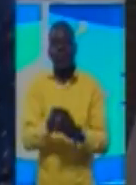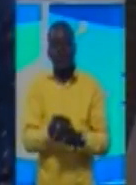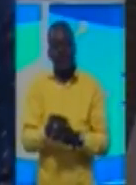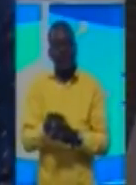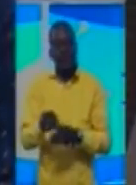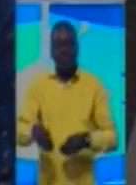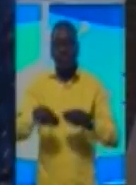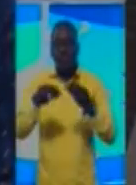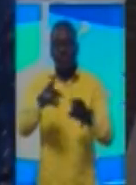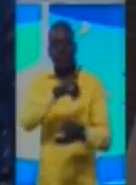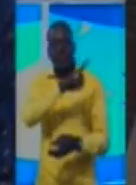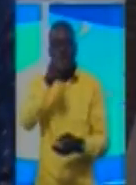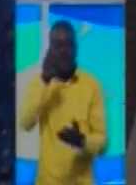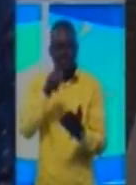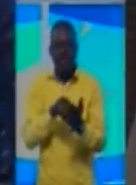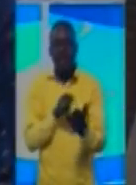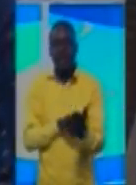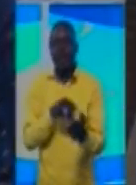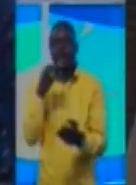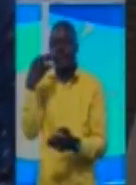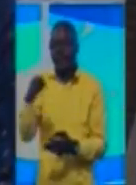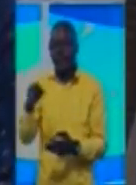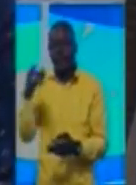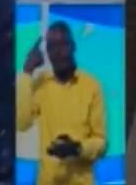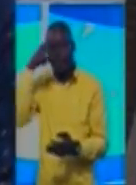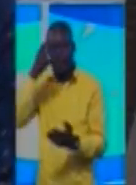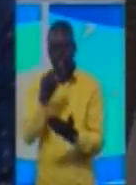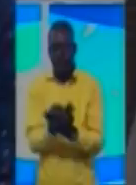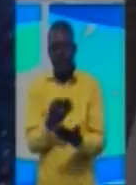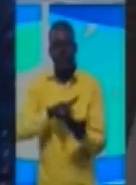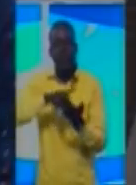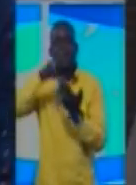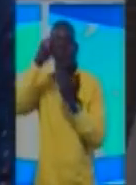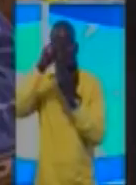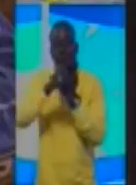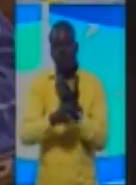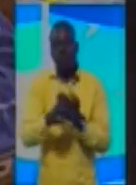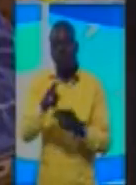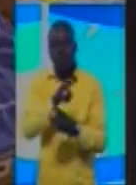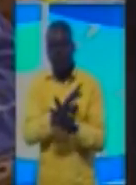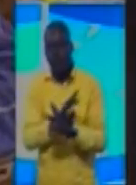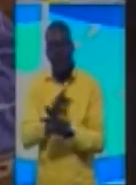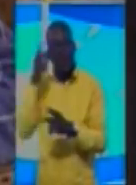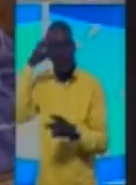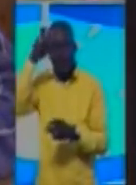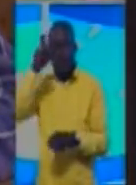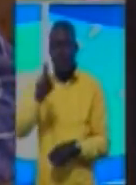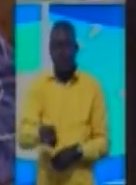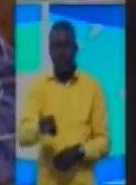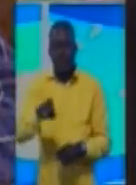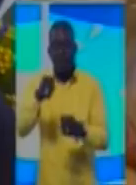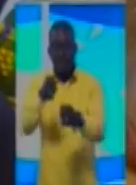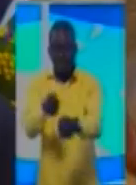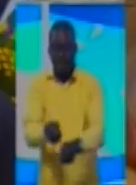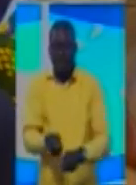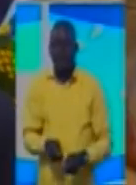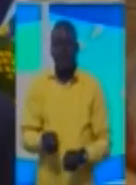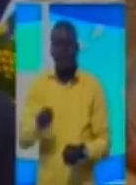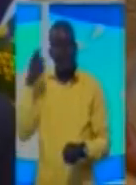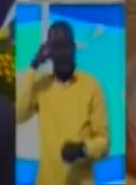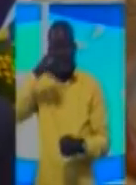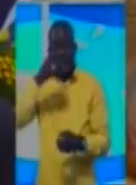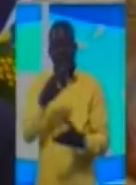consent 100 milliards de francs CFA pour le financement du projet de résilience et de compétitivité agricole